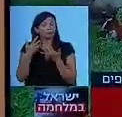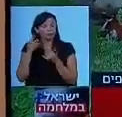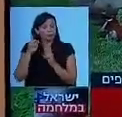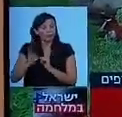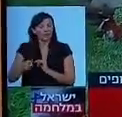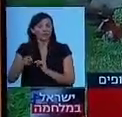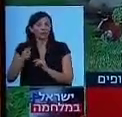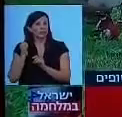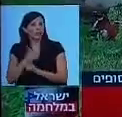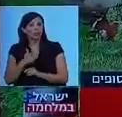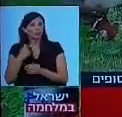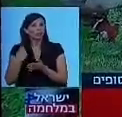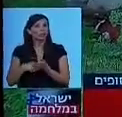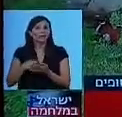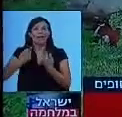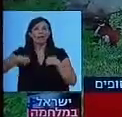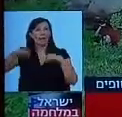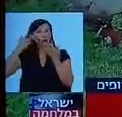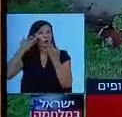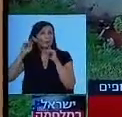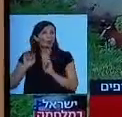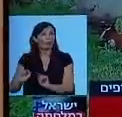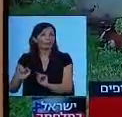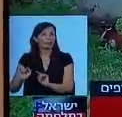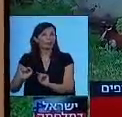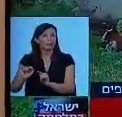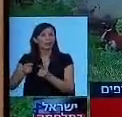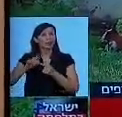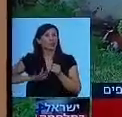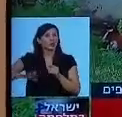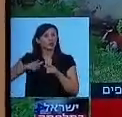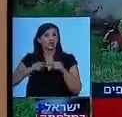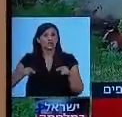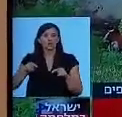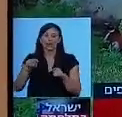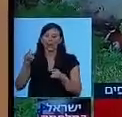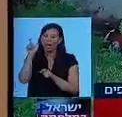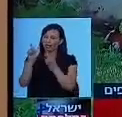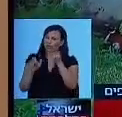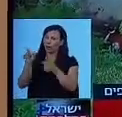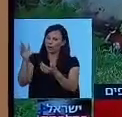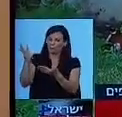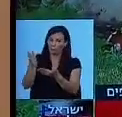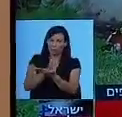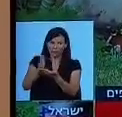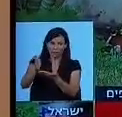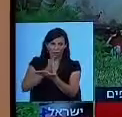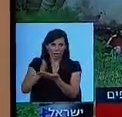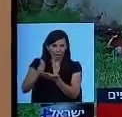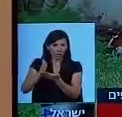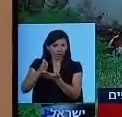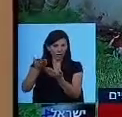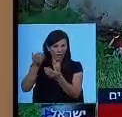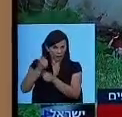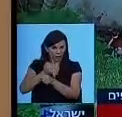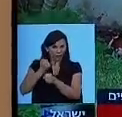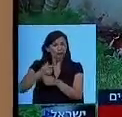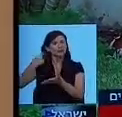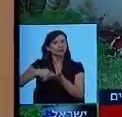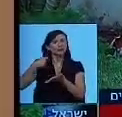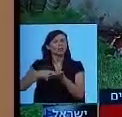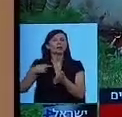נדאג לזה. תושבי העוטף ידאגו לזה שכל מקבלי ההחלטות האלה ישלמו את המחיר הזה. כל הדם הזה על